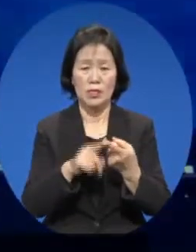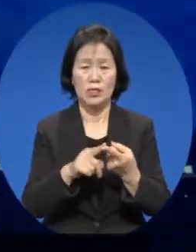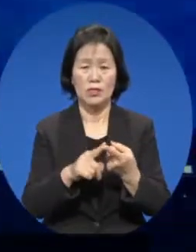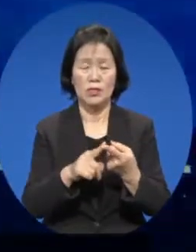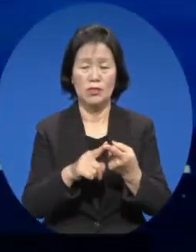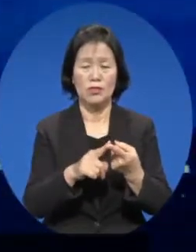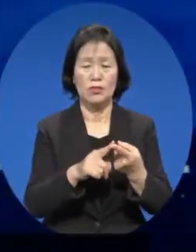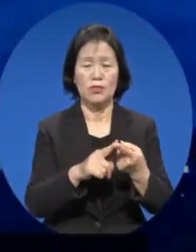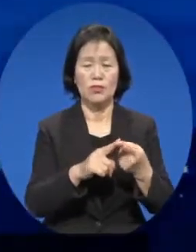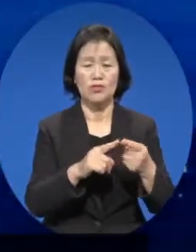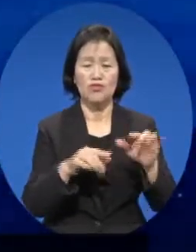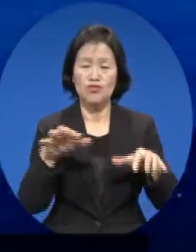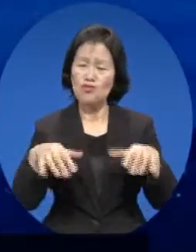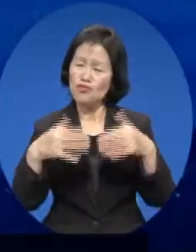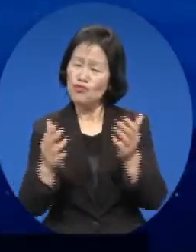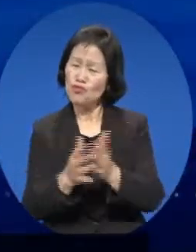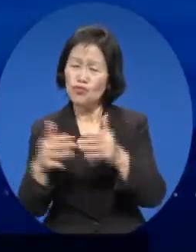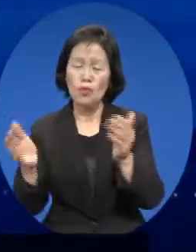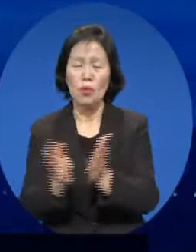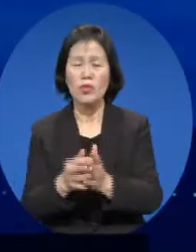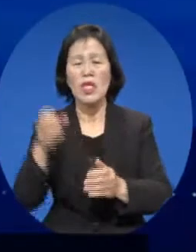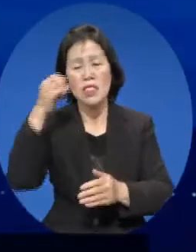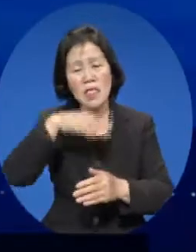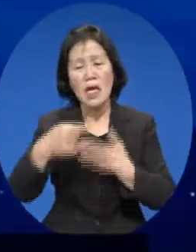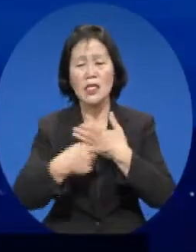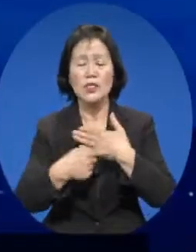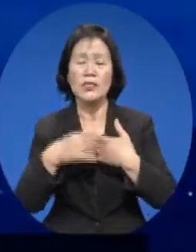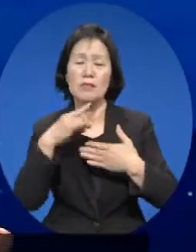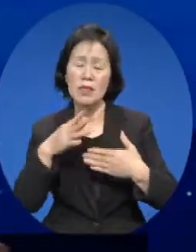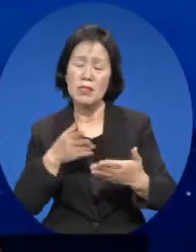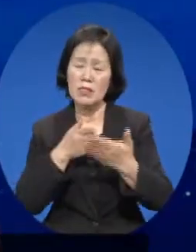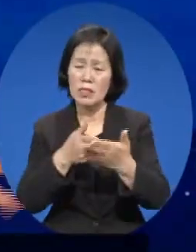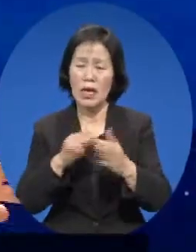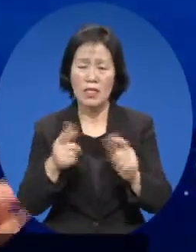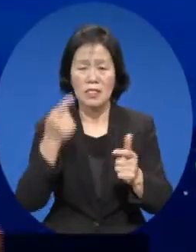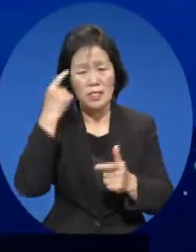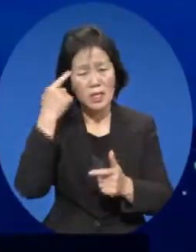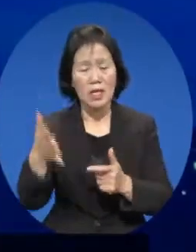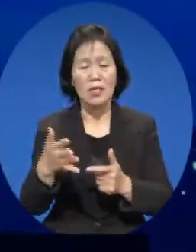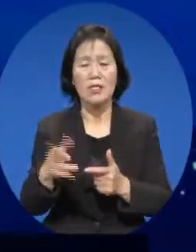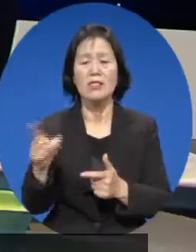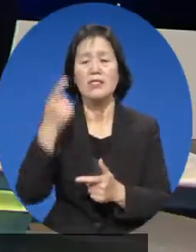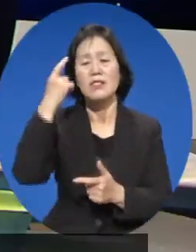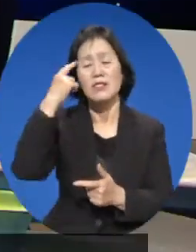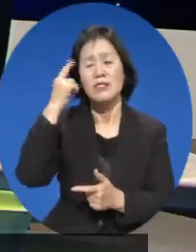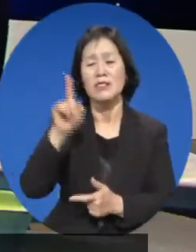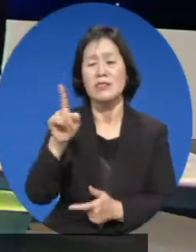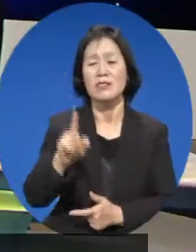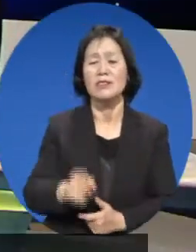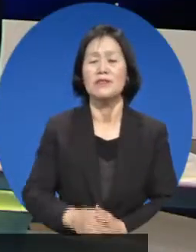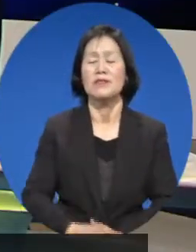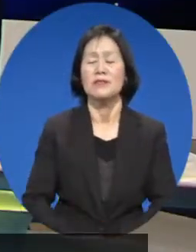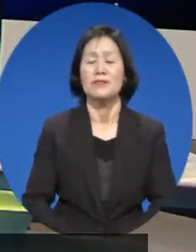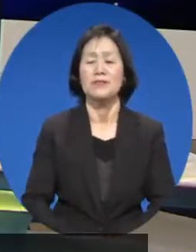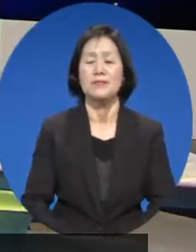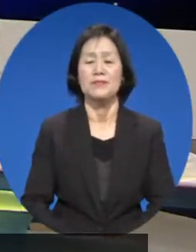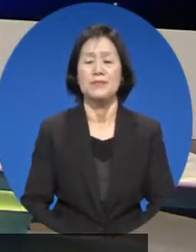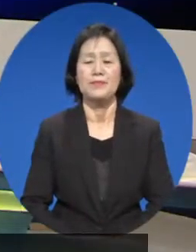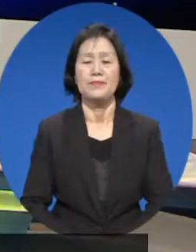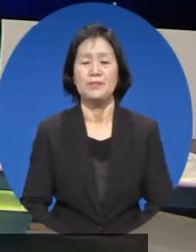당 모두 요식 행위로 지금 생각한 것이 아니냐 이렇게 얘기 하기도 했는데 대사님 어떻게 보십니까 그랬습니다 그